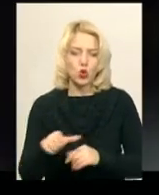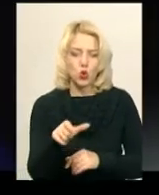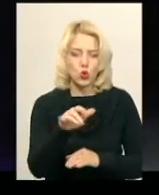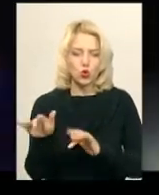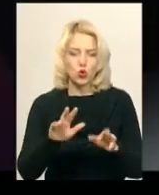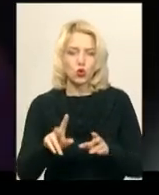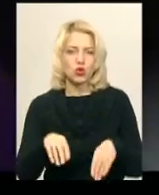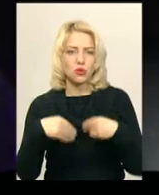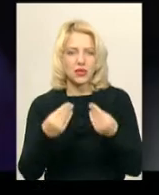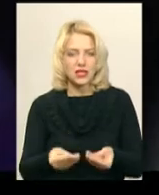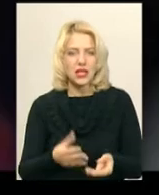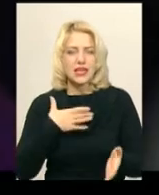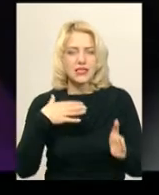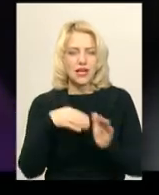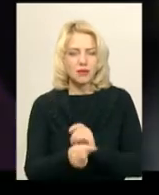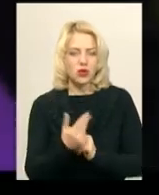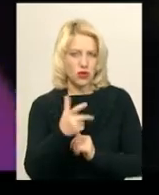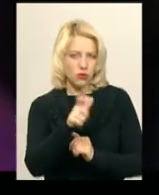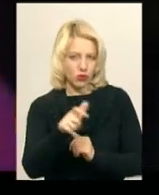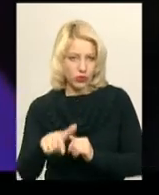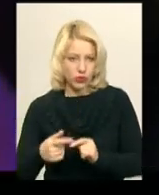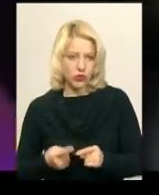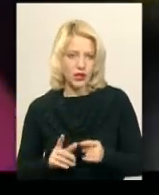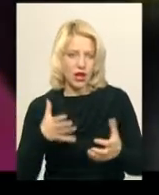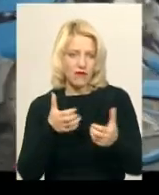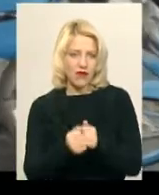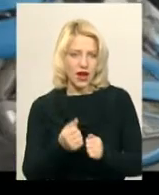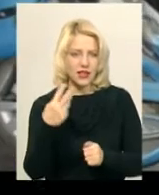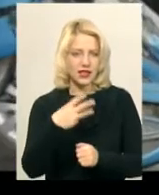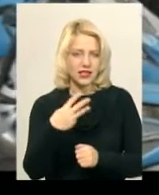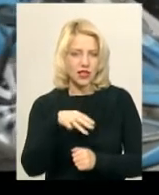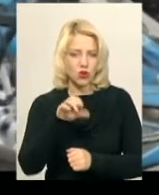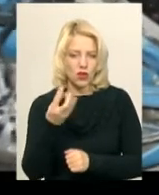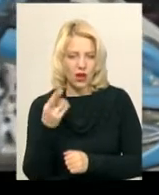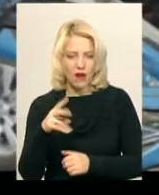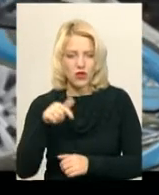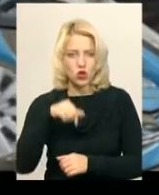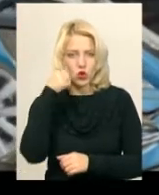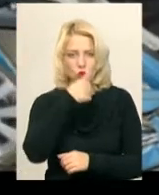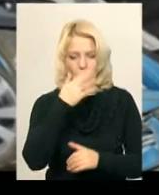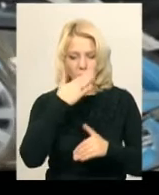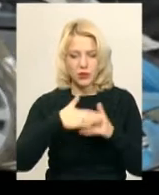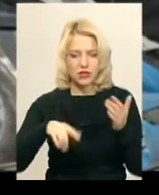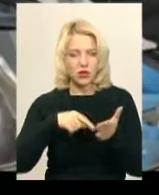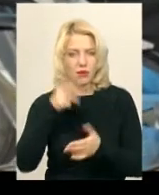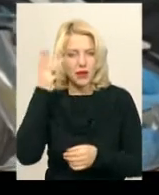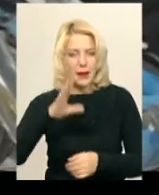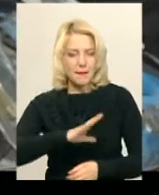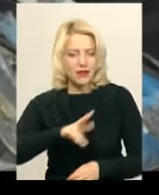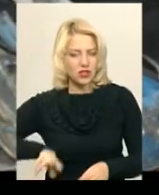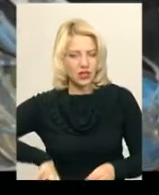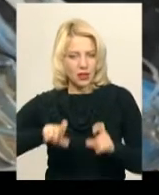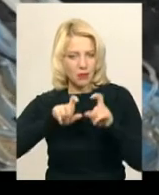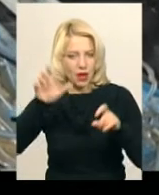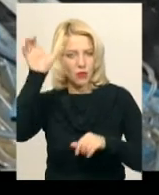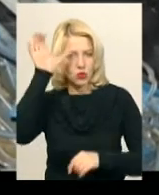загибель кількох людей. Аварія сталася у ніч з 29 на 30 травня цього року поблизу Хмельницького. Колишній директор департаменту освіти на